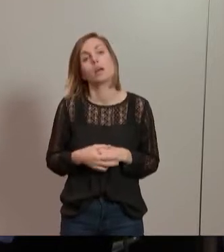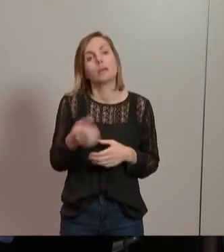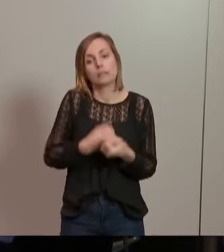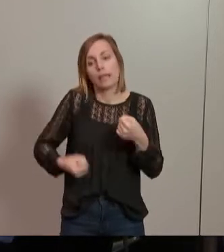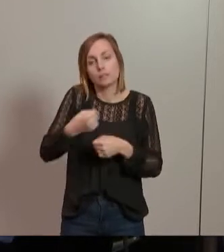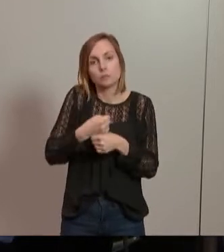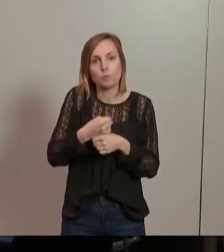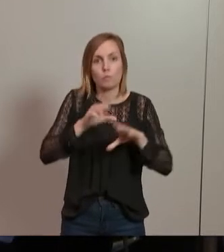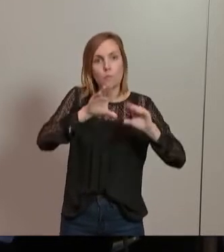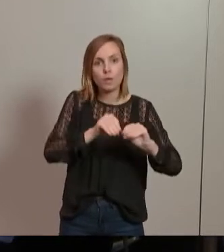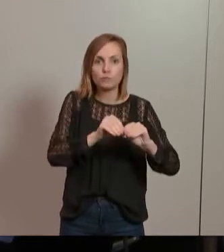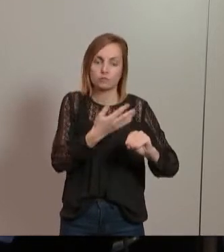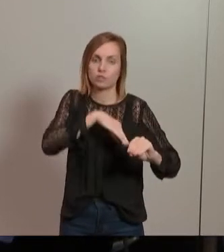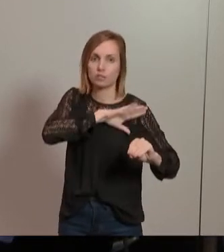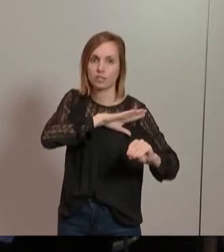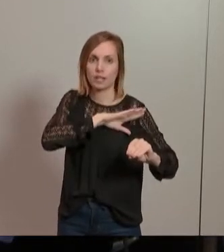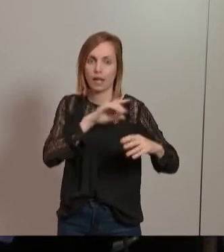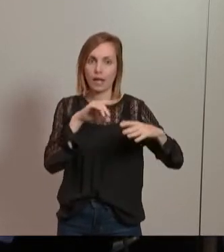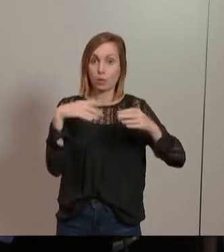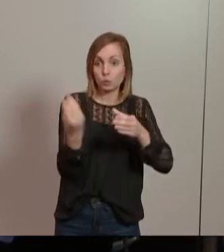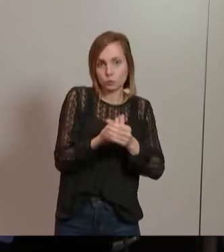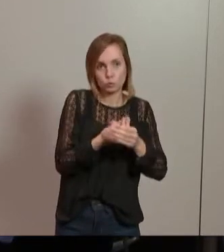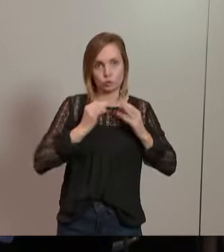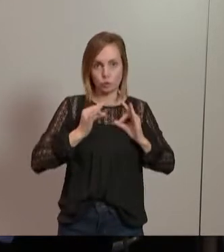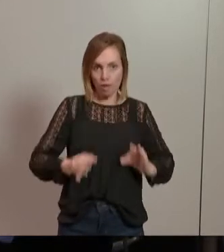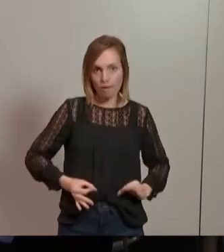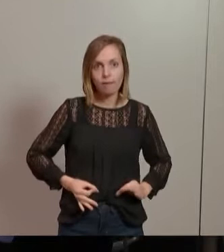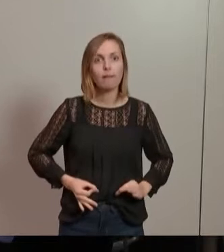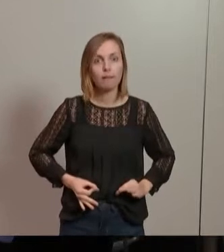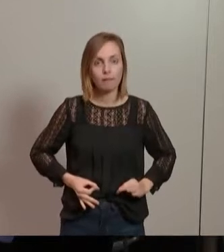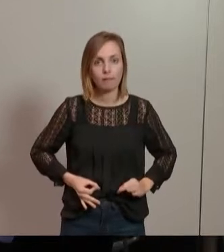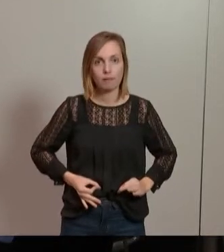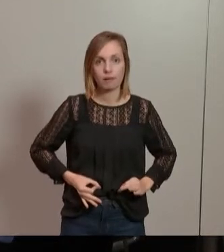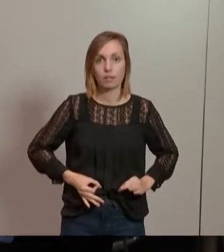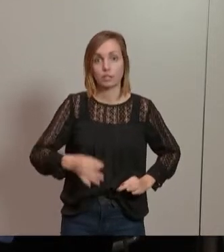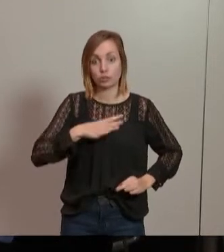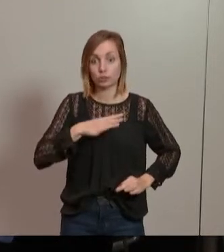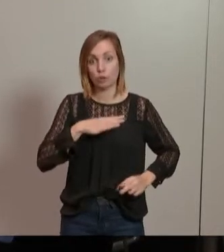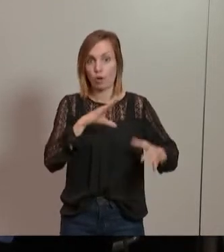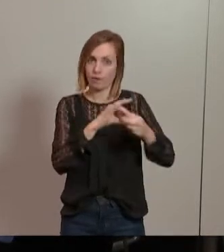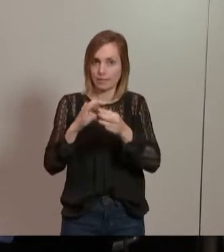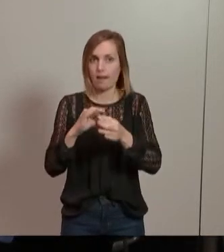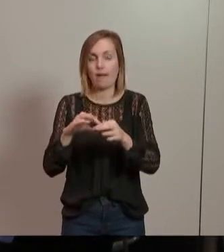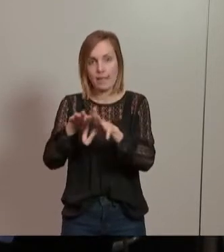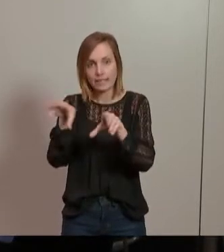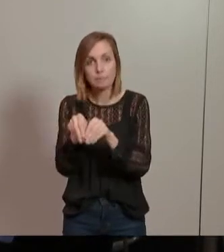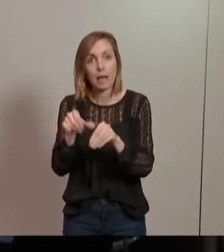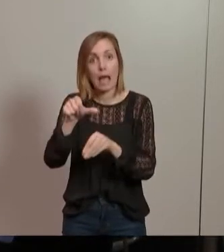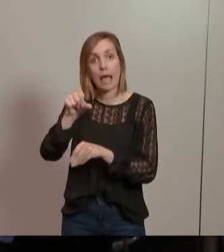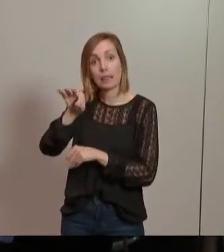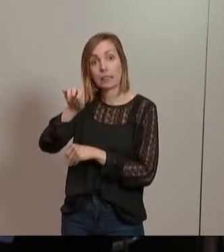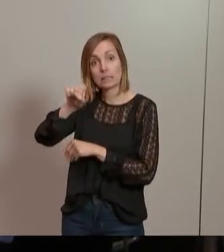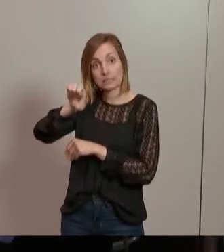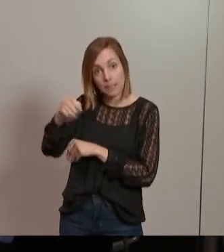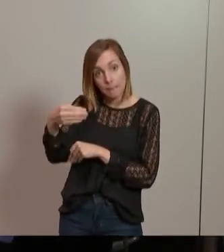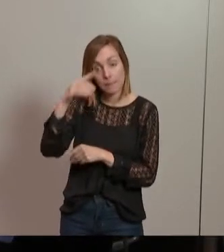chargé d'inclusion scolaire au sein de la direction de l'éducation en appui avec des équipes ADSEM périscolaires dans l'accueil et l'accompagnement